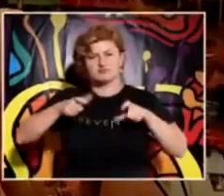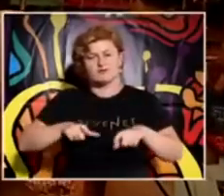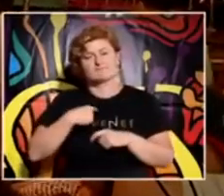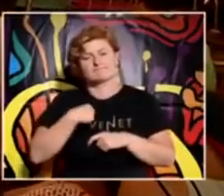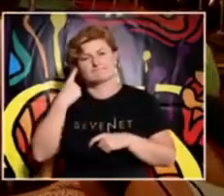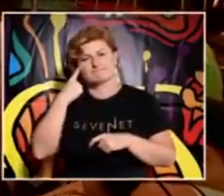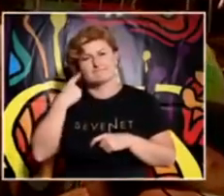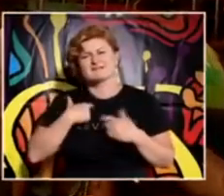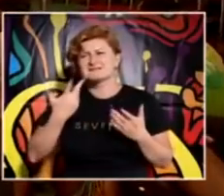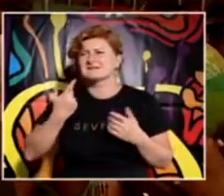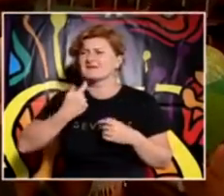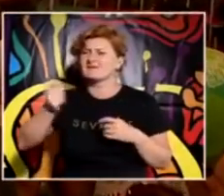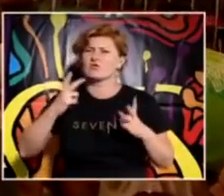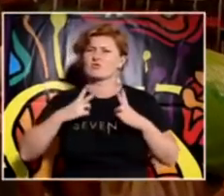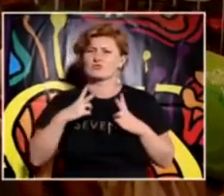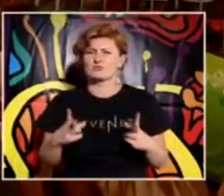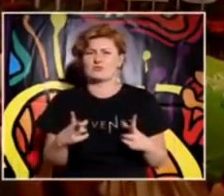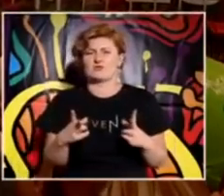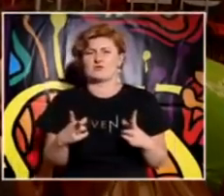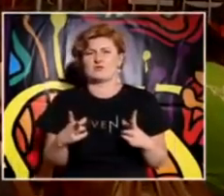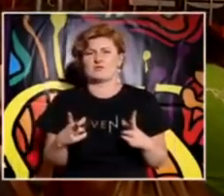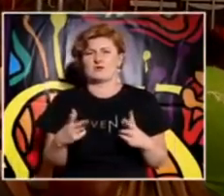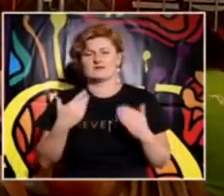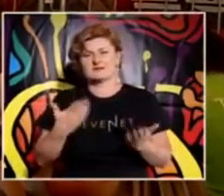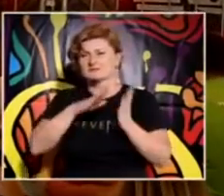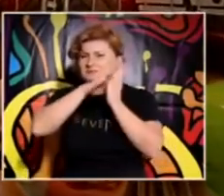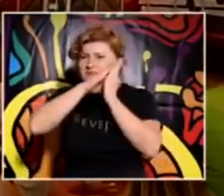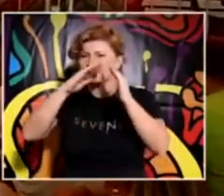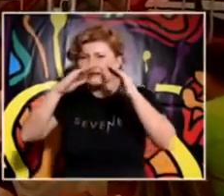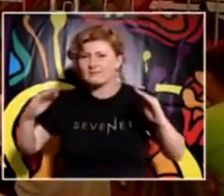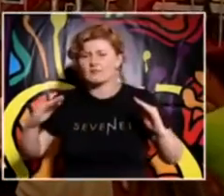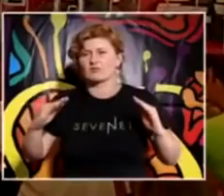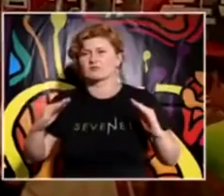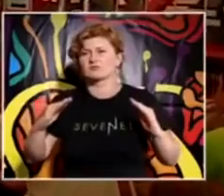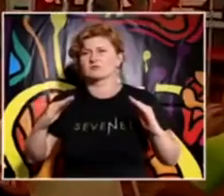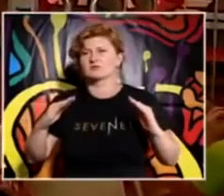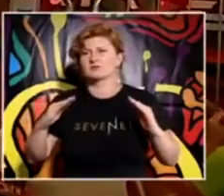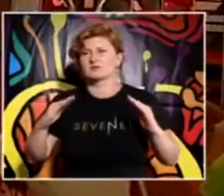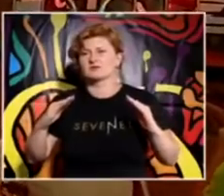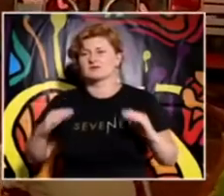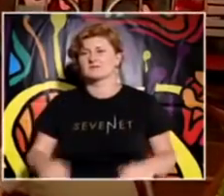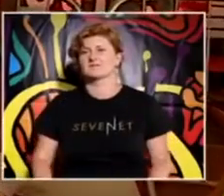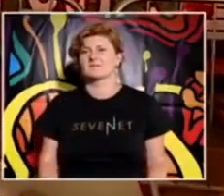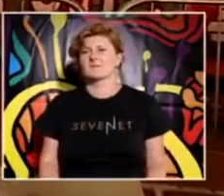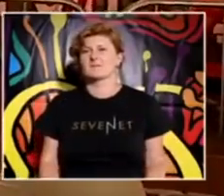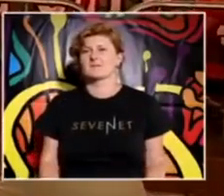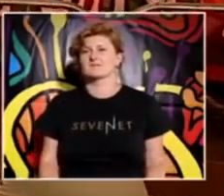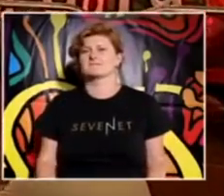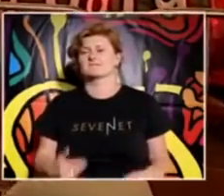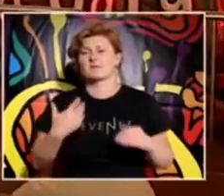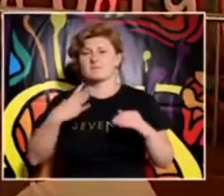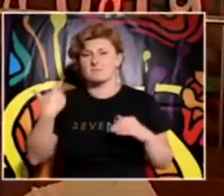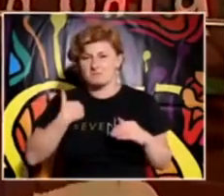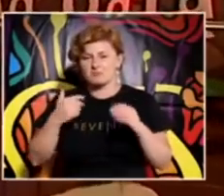chcielibyśmy już pojechać gdzieś na urlop, spać pod namiotem, a że mogliśmy była... Mogliśmy się doczekać Woodstocku. Że była